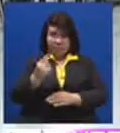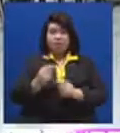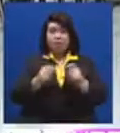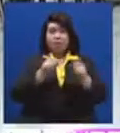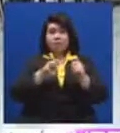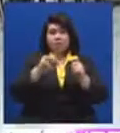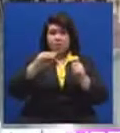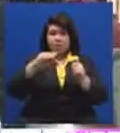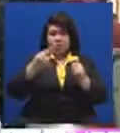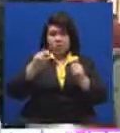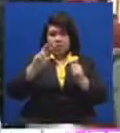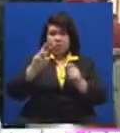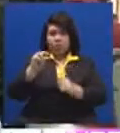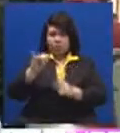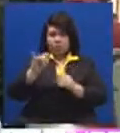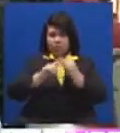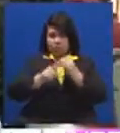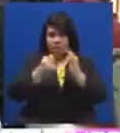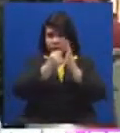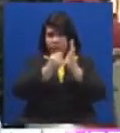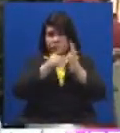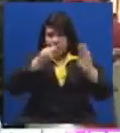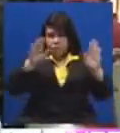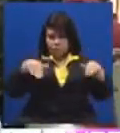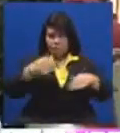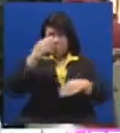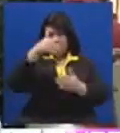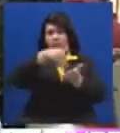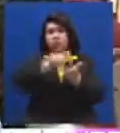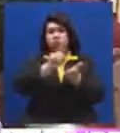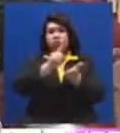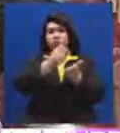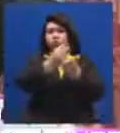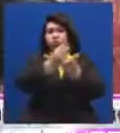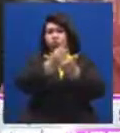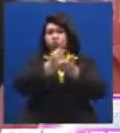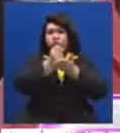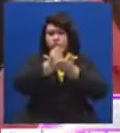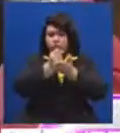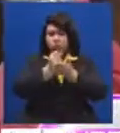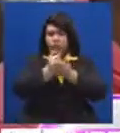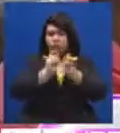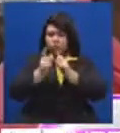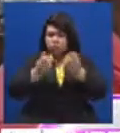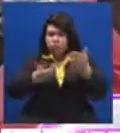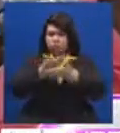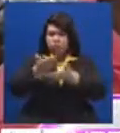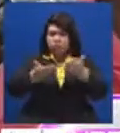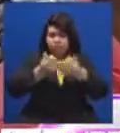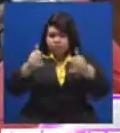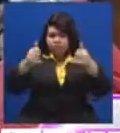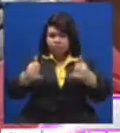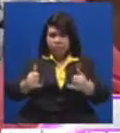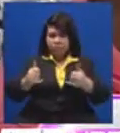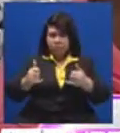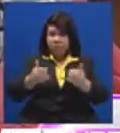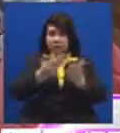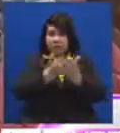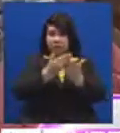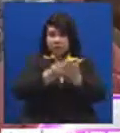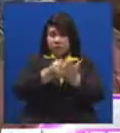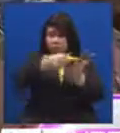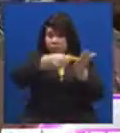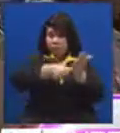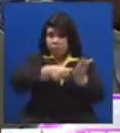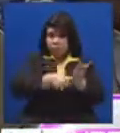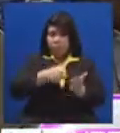รมจังหวัดชัยนาทหลังได้รับความช่วยเหลือจากศูนย์ดำรงธรรมจังหวัดชัยนาทช่วยเจรจาไกล่เกลี่ยประนอมหนี้นอกระบบกว่า69ล้านบ